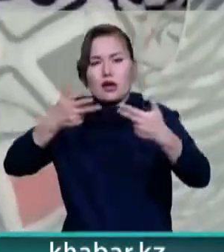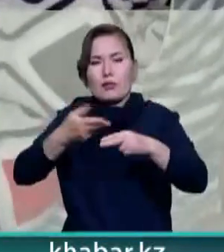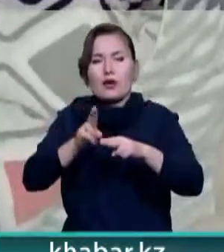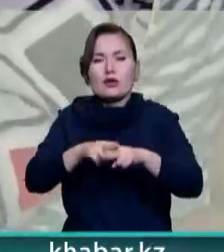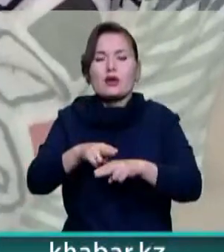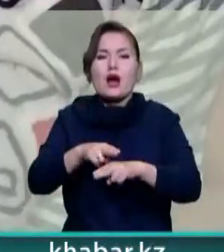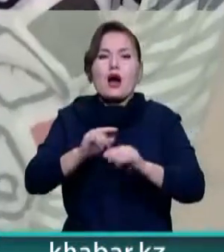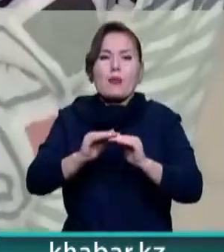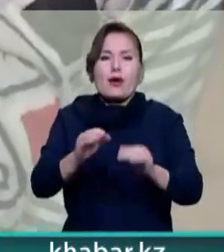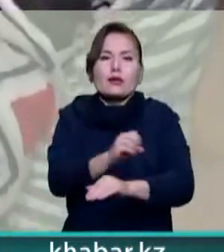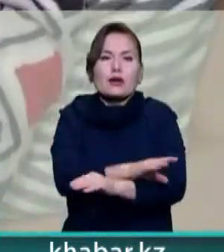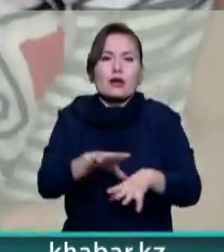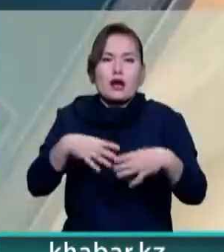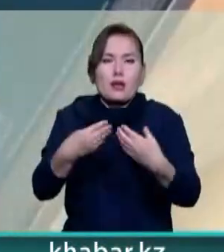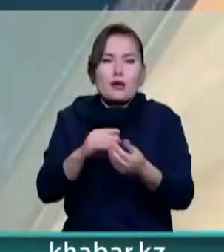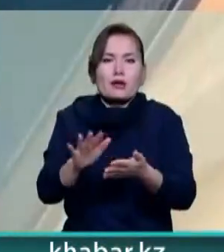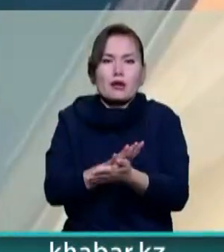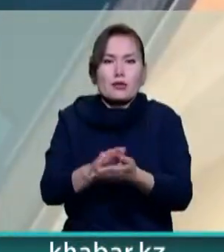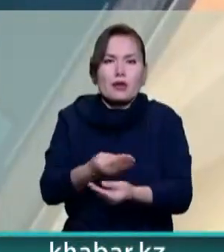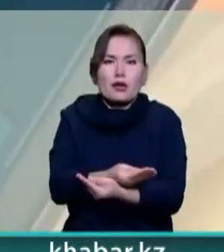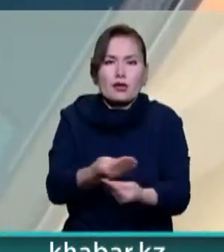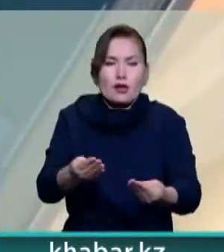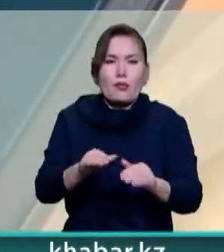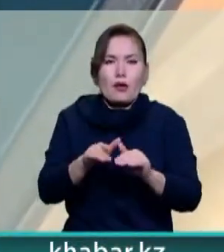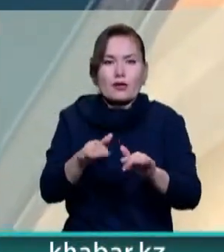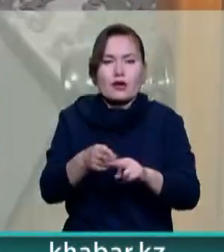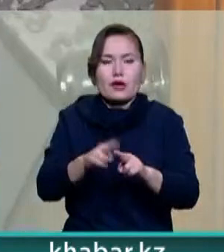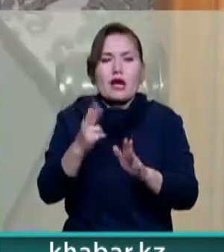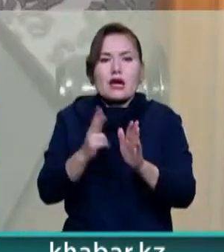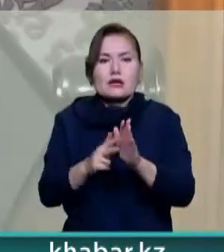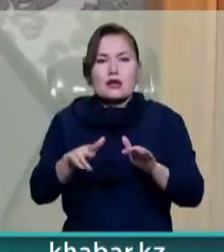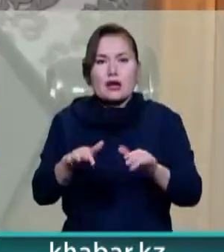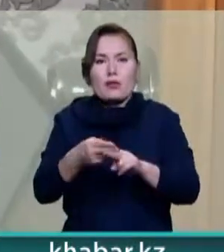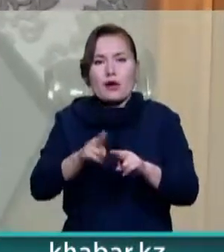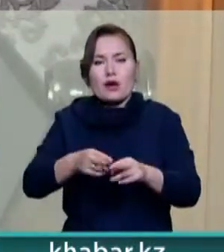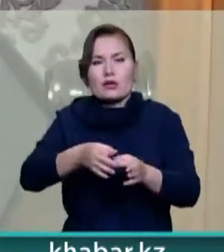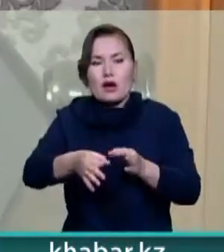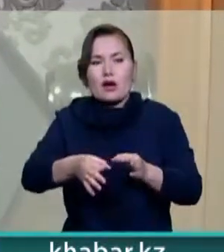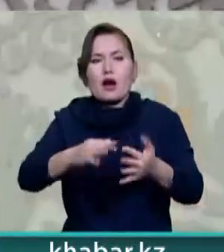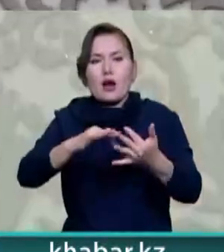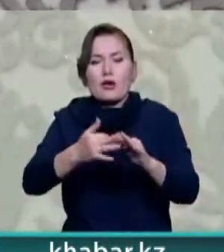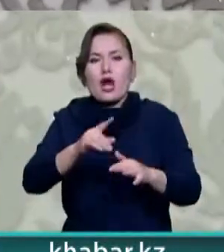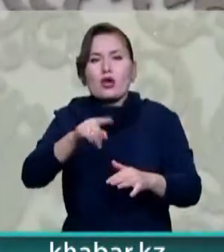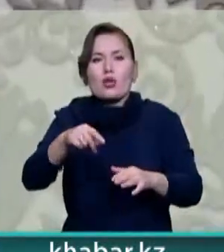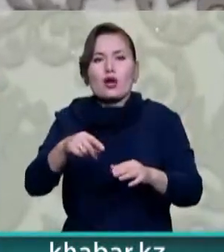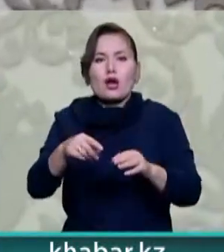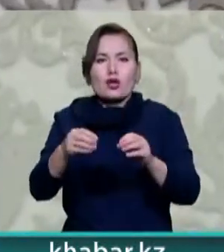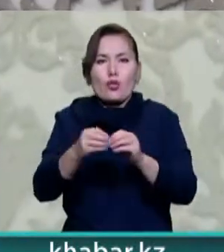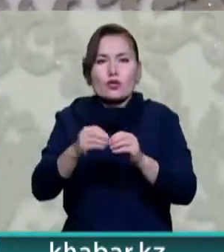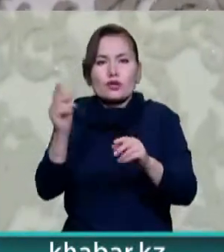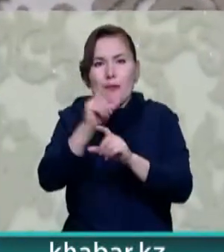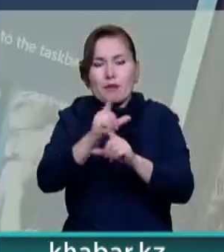аз қамтылған және көпбалалы отбасыларға табысталды. 80 құрал жабдық Зашеганск кентіндегі нөмір 10-шы мектеп